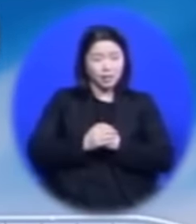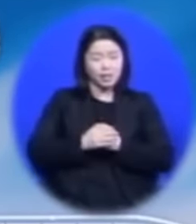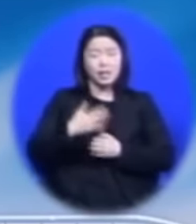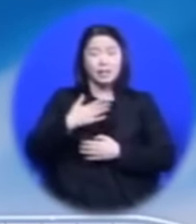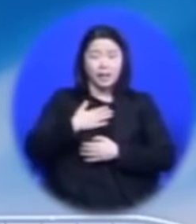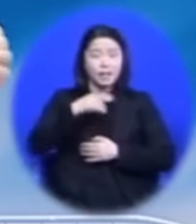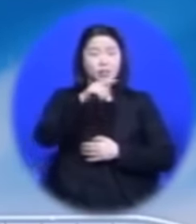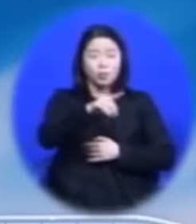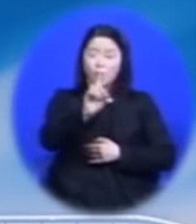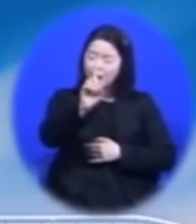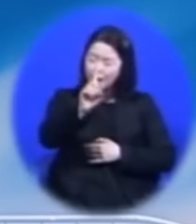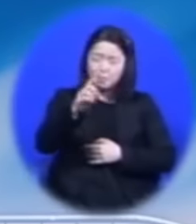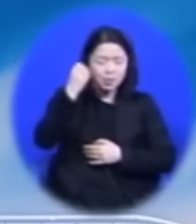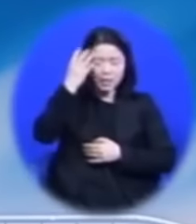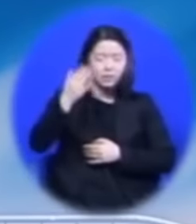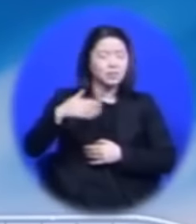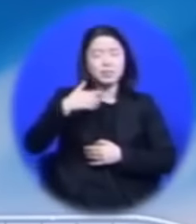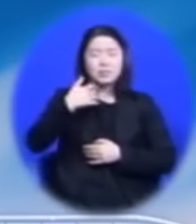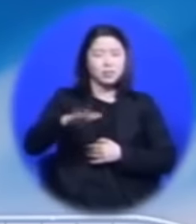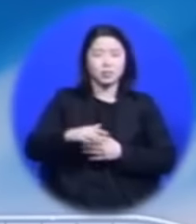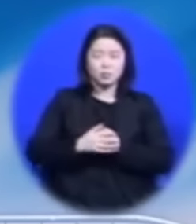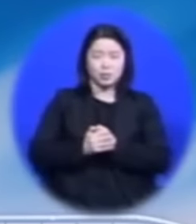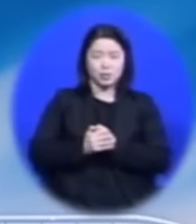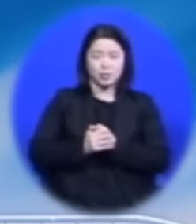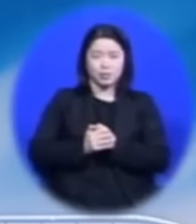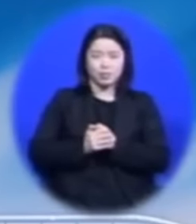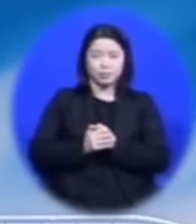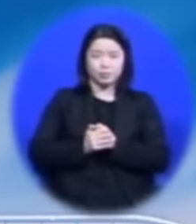한 번도 잊어본 적이 없다.